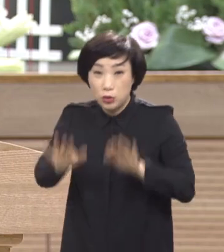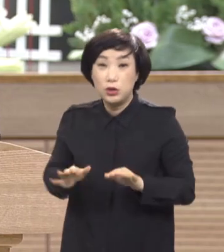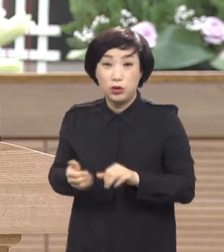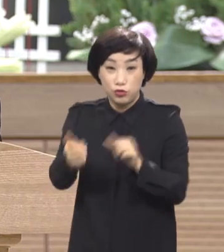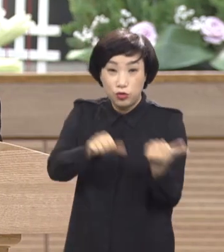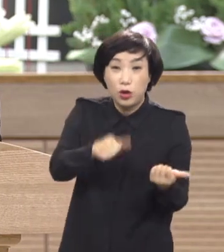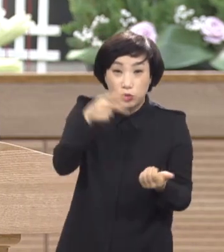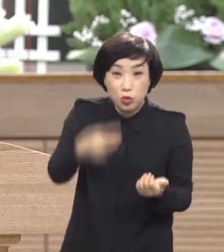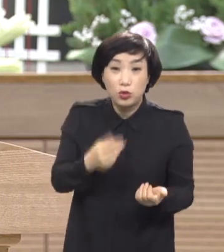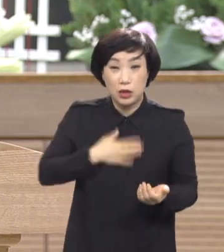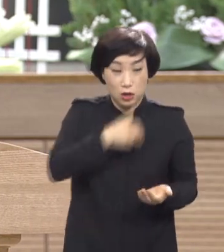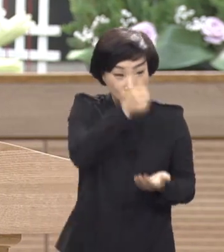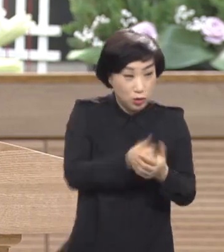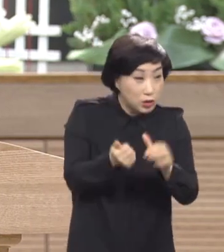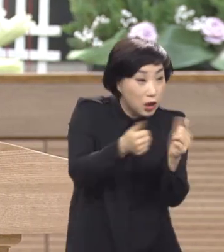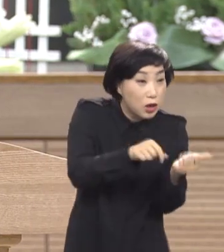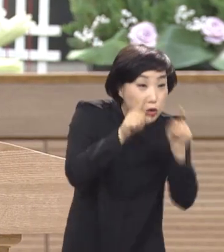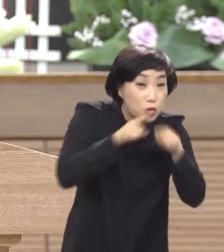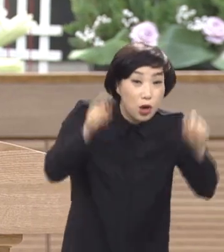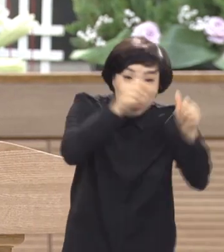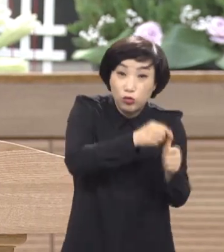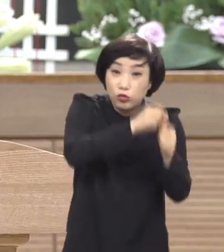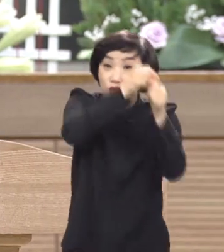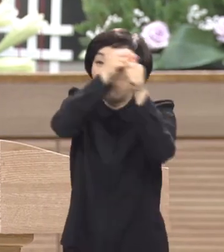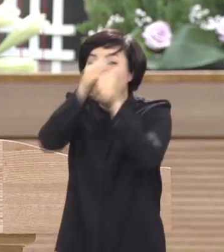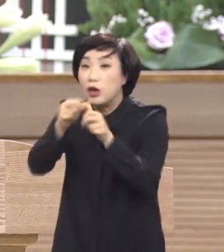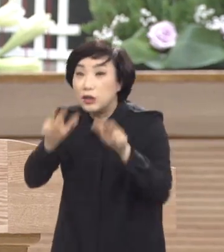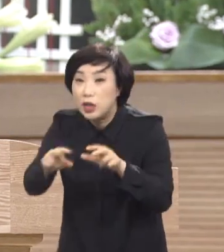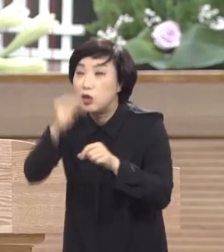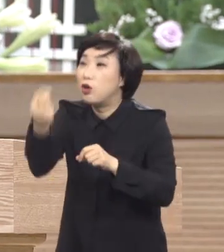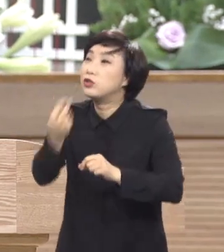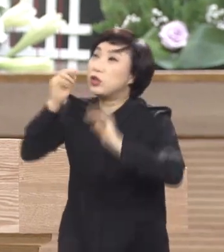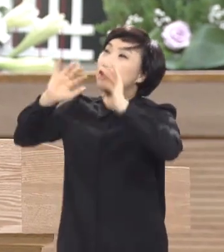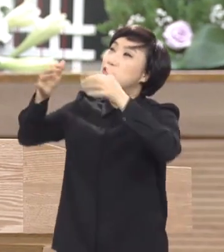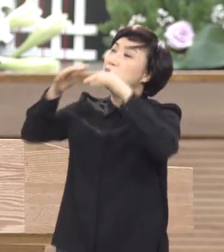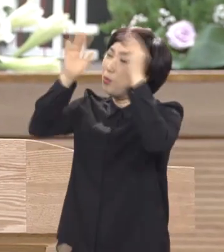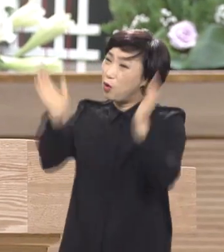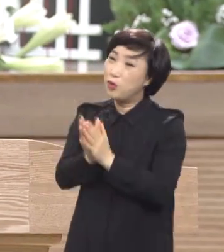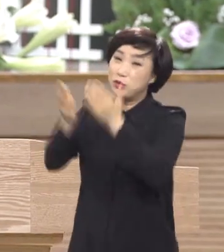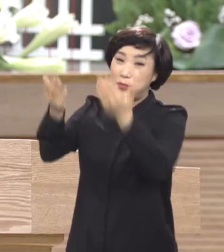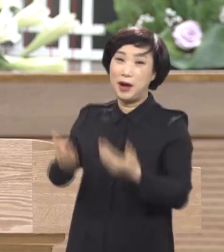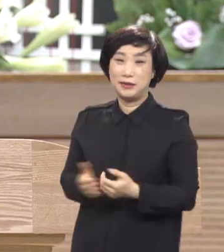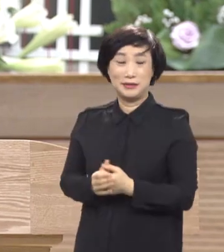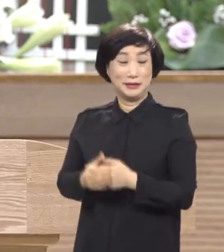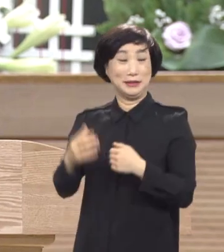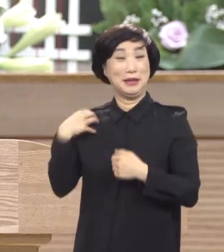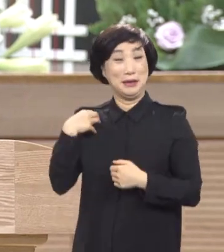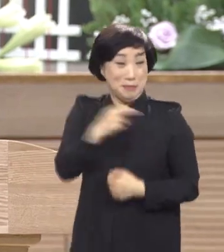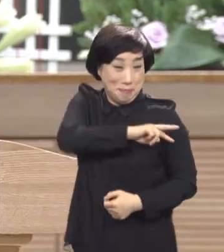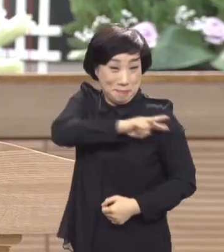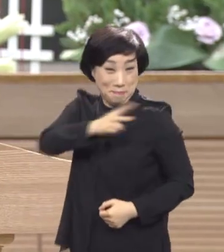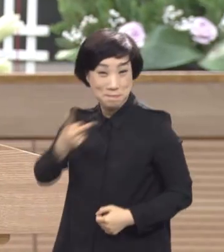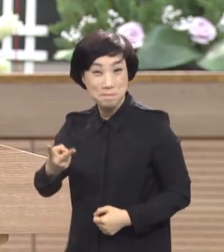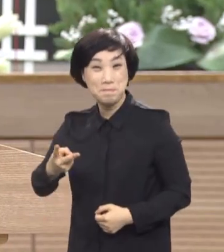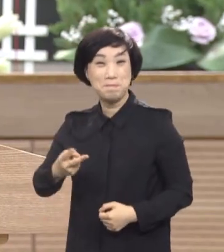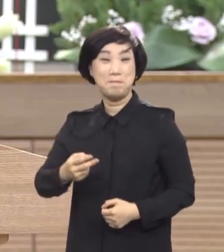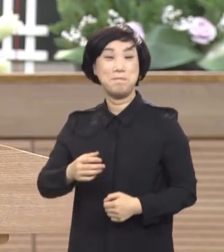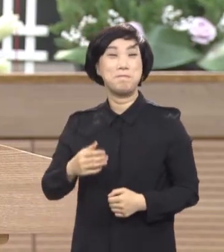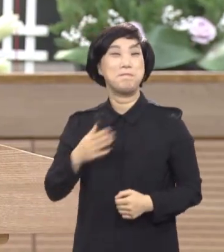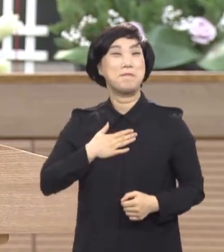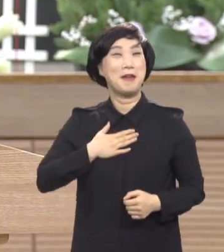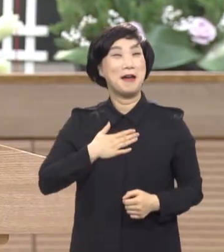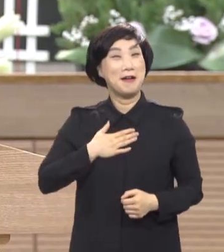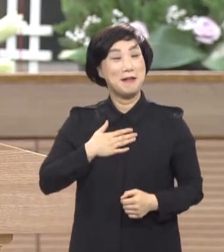죽어도 재화 사망과 지옥에서 구원받아 영생과 천국을 유부로 받는 어마어마한 신분 변화 출신